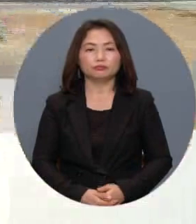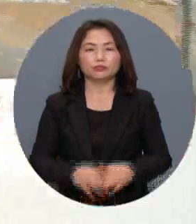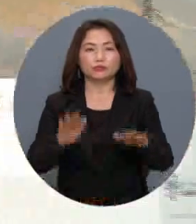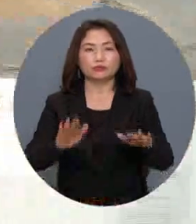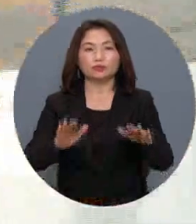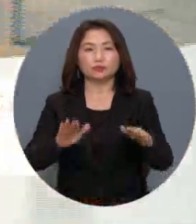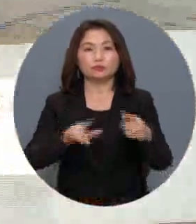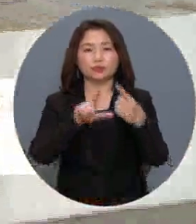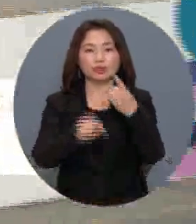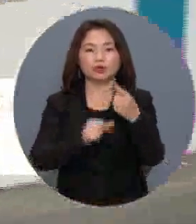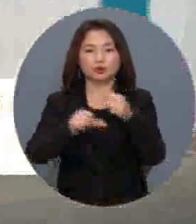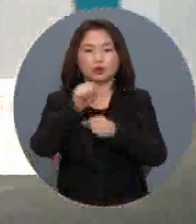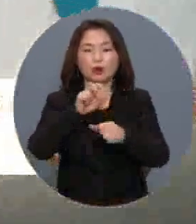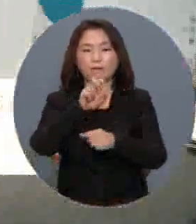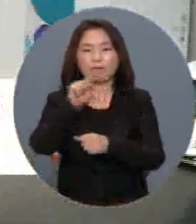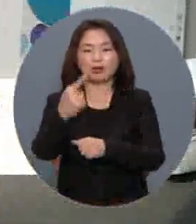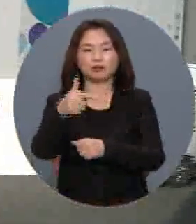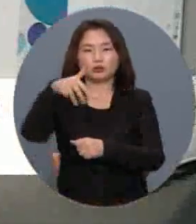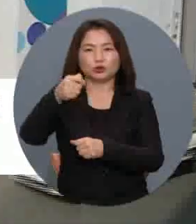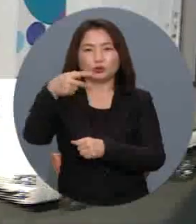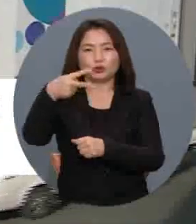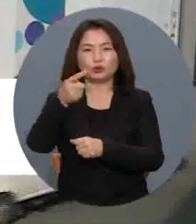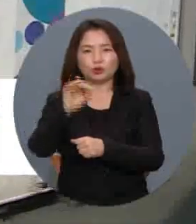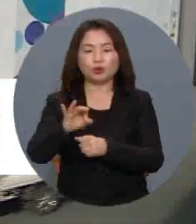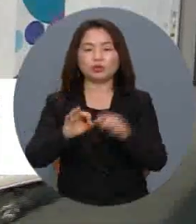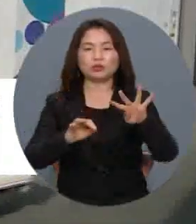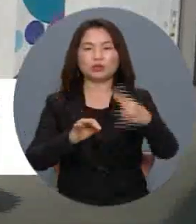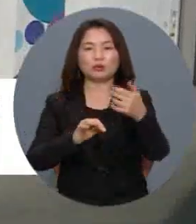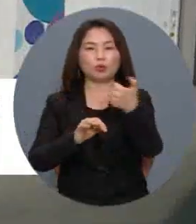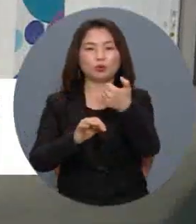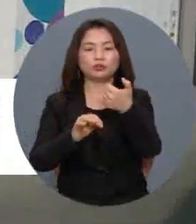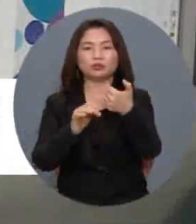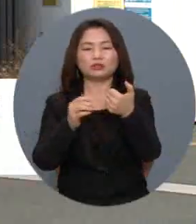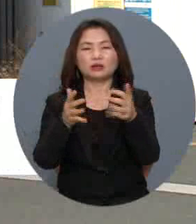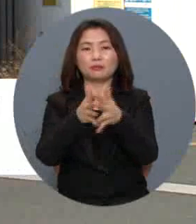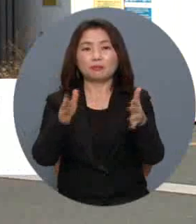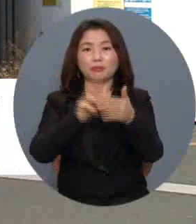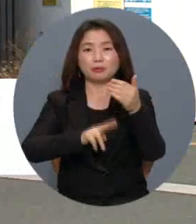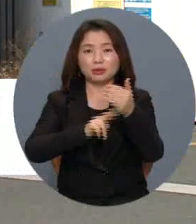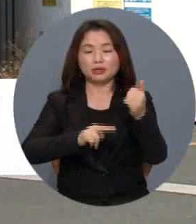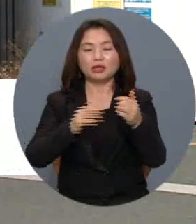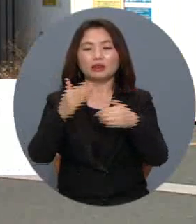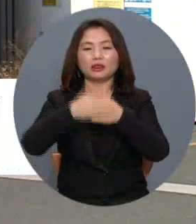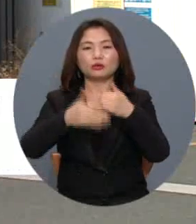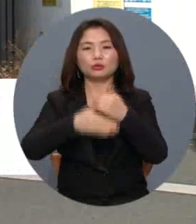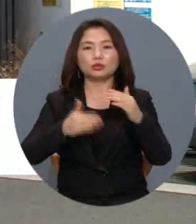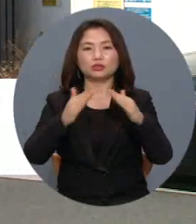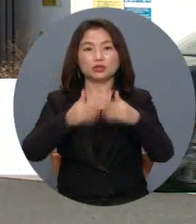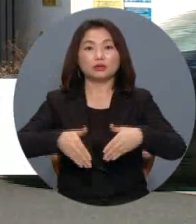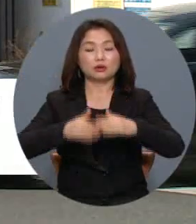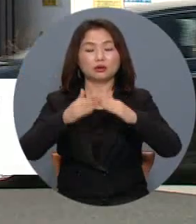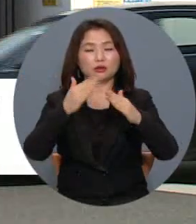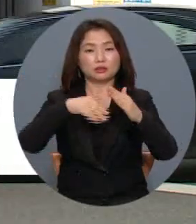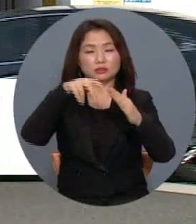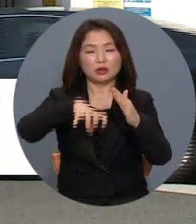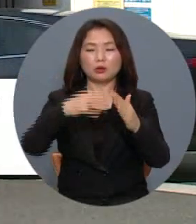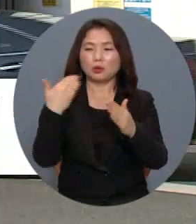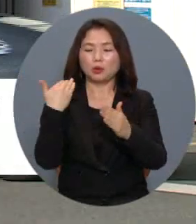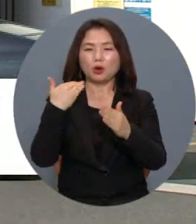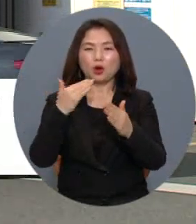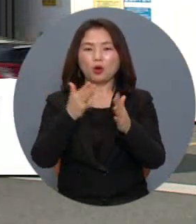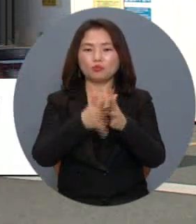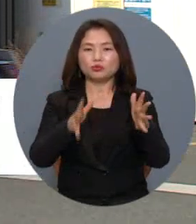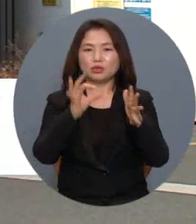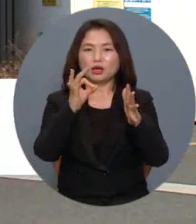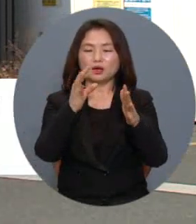이번 달 대구시 수성구 만천동에 아파트 450가구를 분양할 예정이었던 대구의 주택건설사는 최근